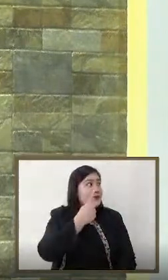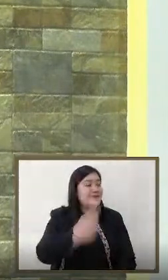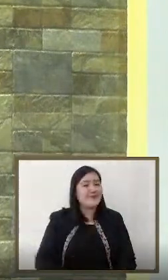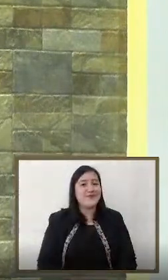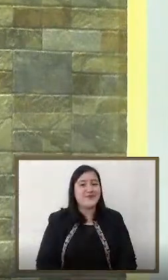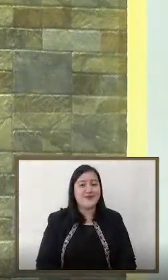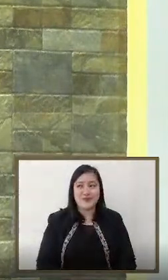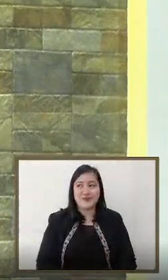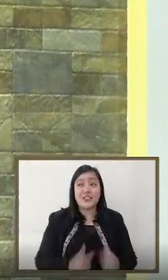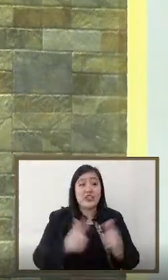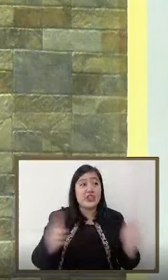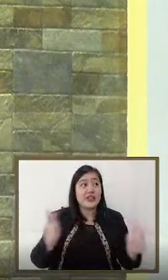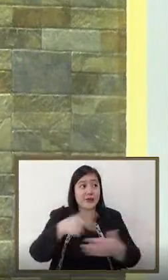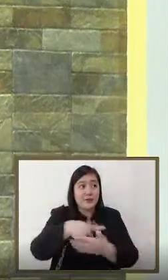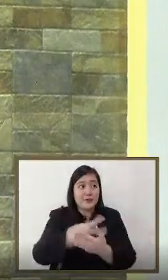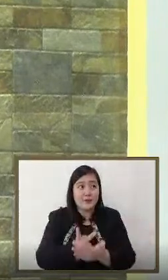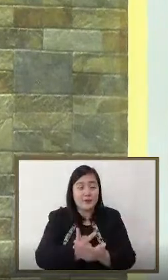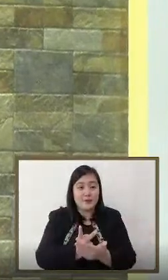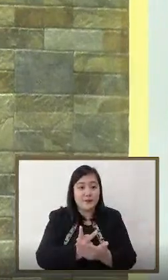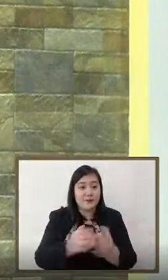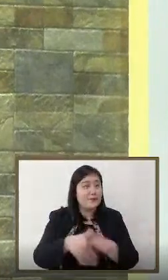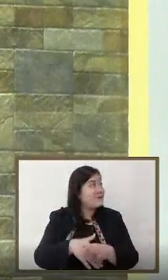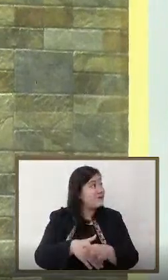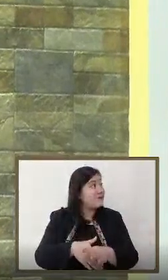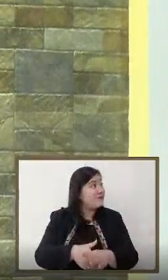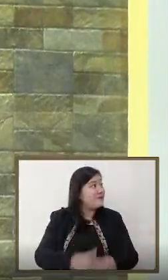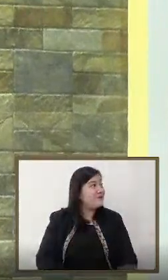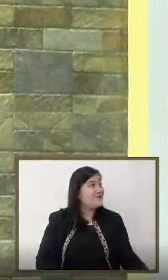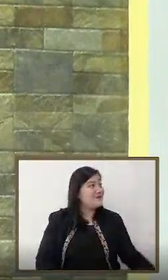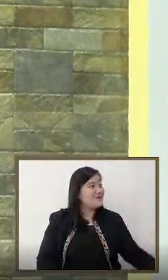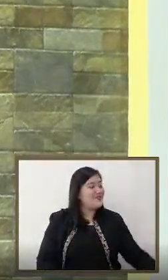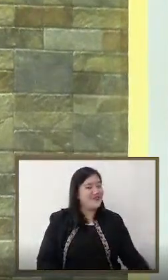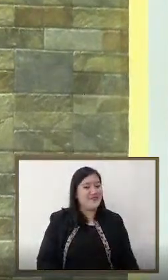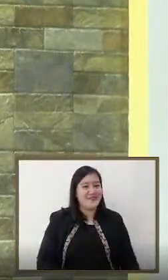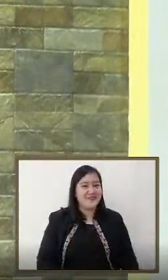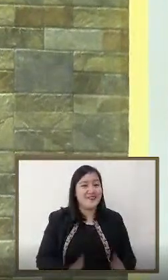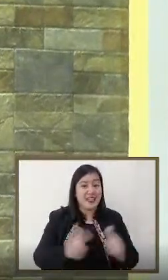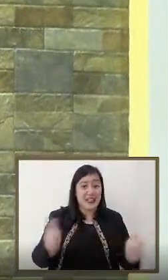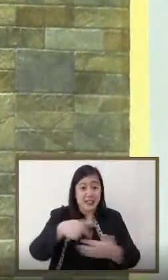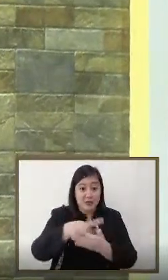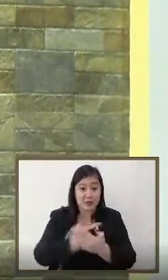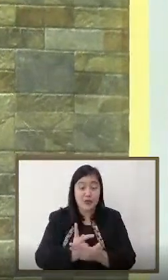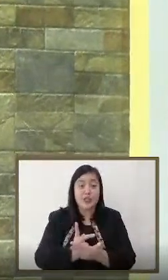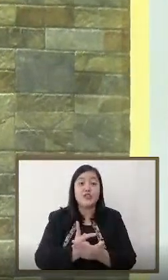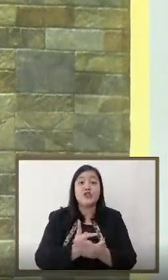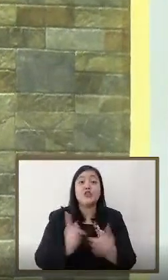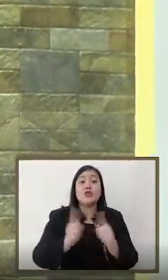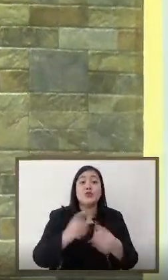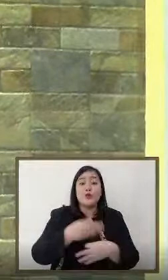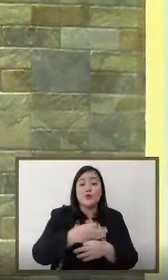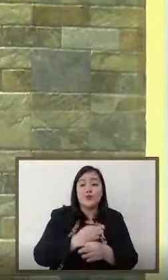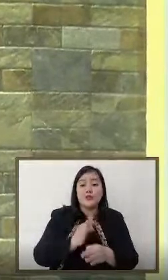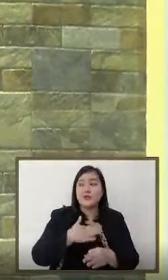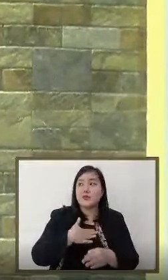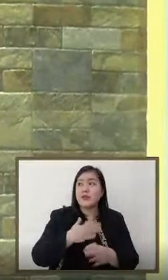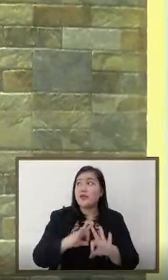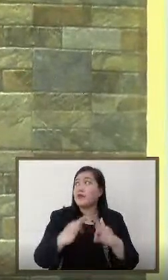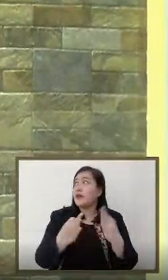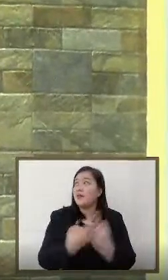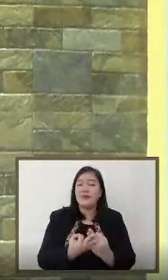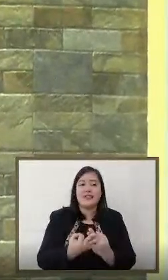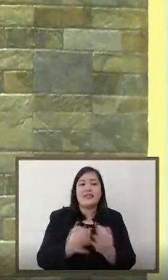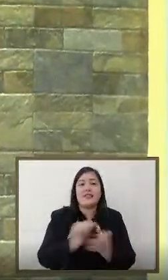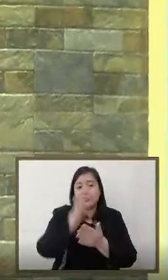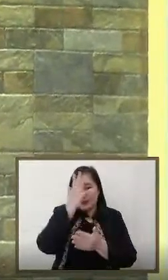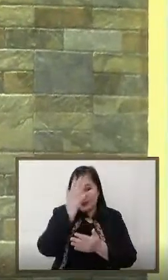malaki po yung naging part niya sa paghubog po sa pagkatao ko, sa pag-ayos ng family ko, and kaya po nag-enjoy kami ng husto dito sa